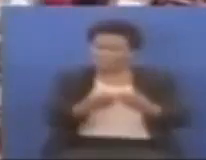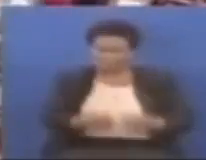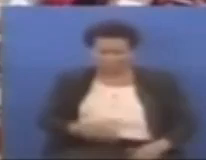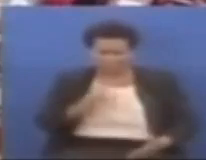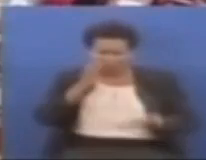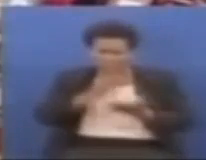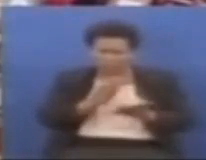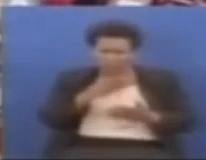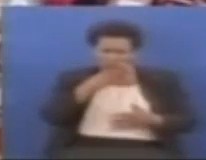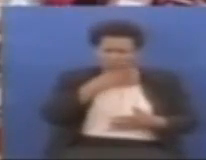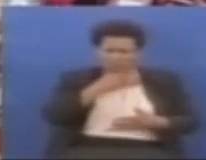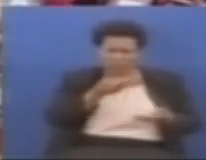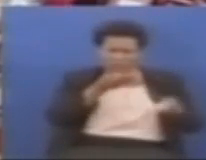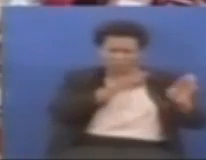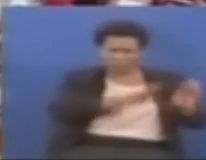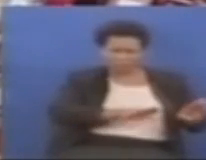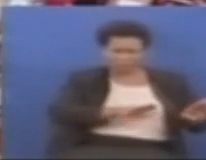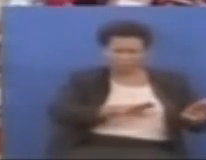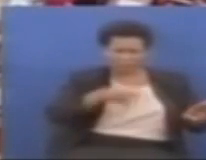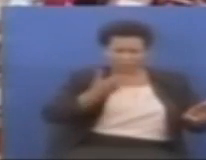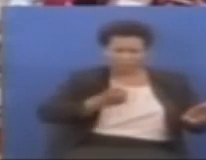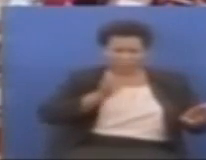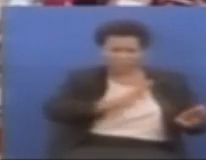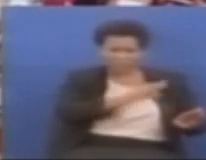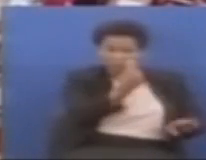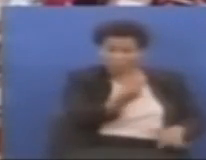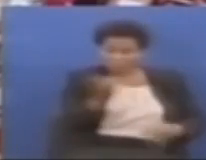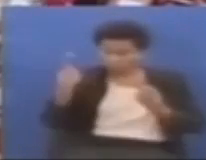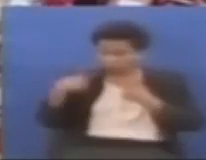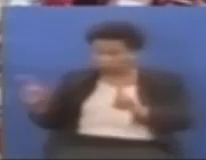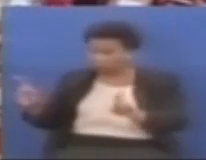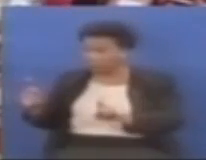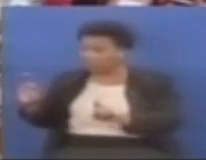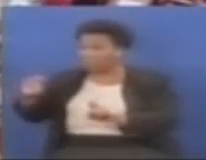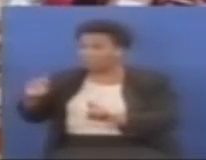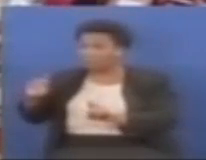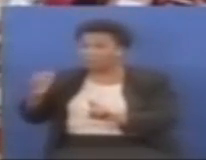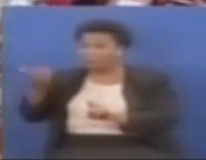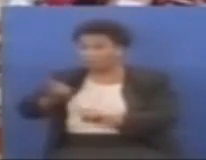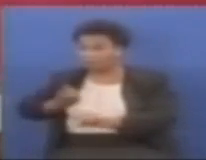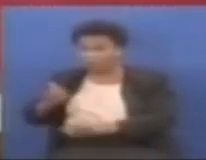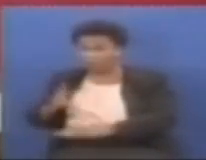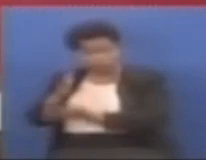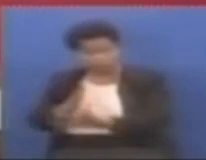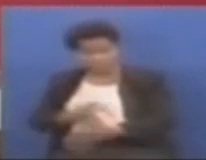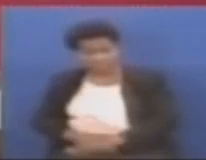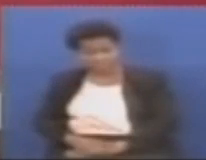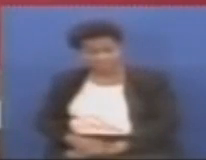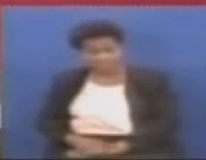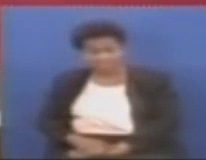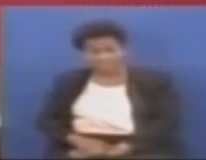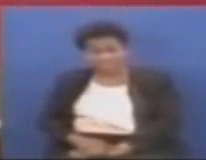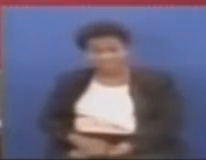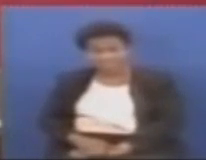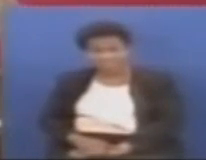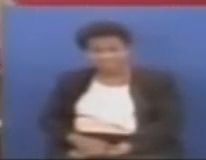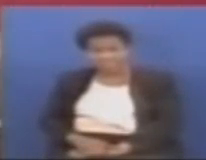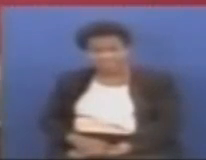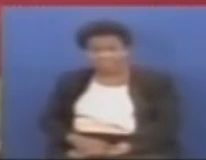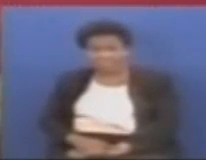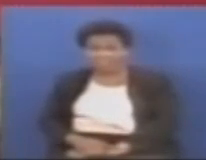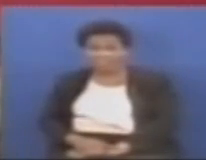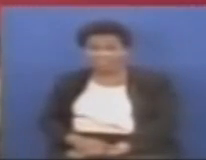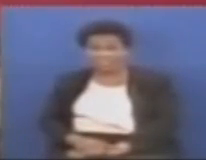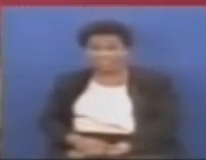hasa kwa kina mama kuelewa haki zao katika kuhakikisha kwamba wanatimiziwa haki zao, na